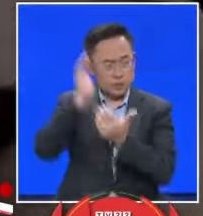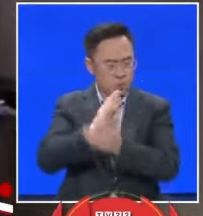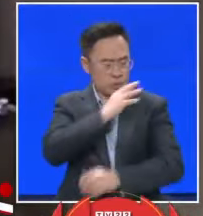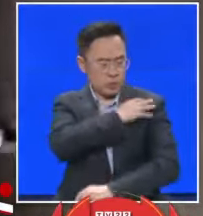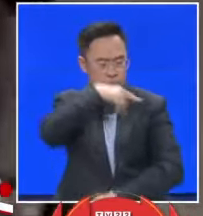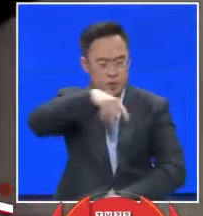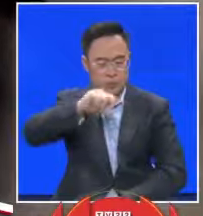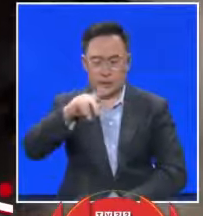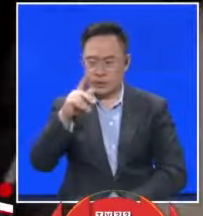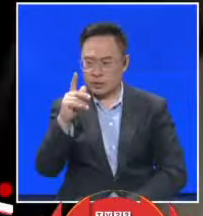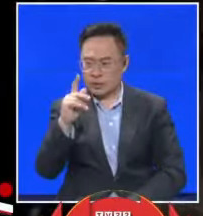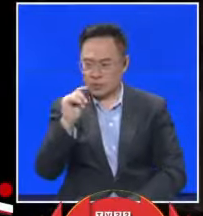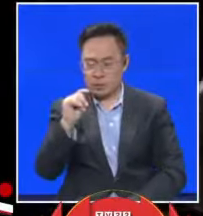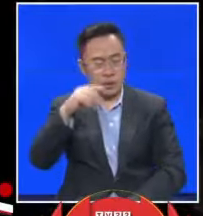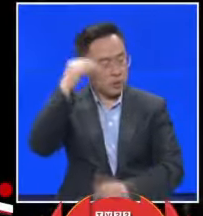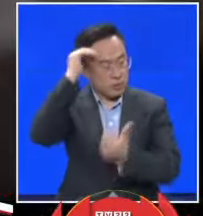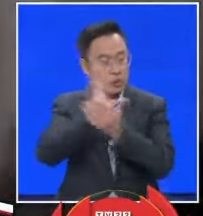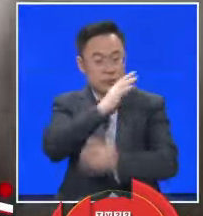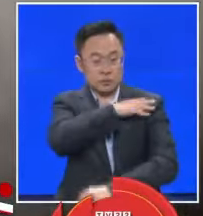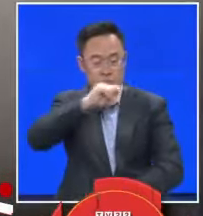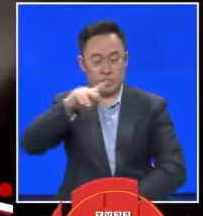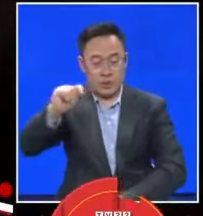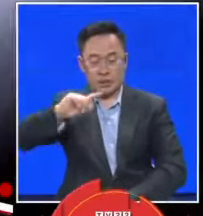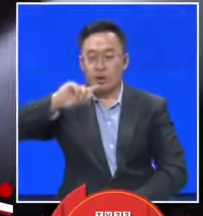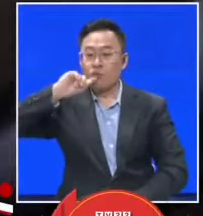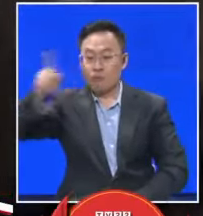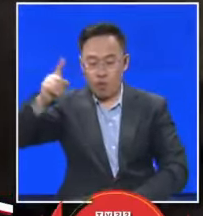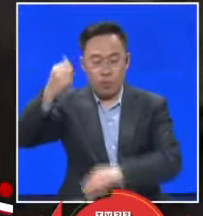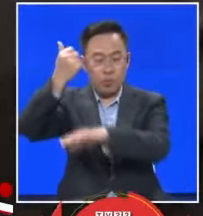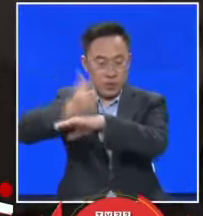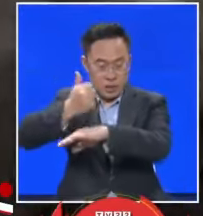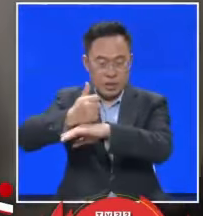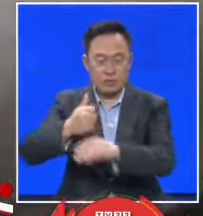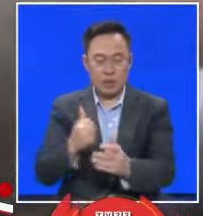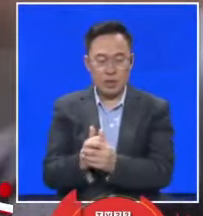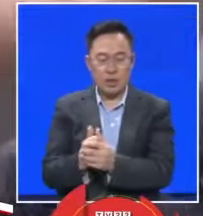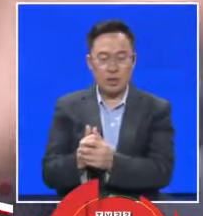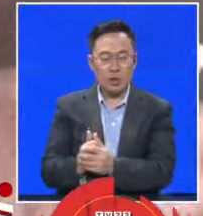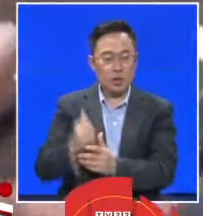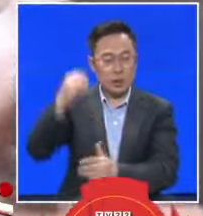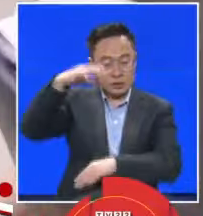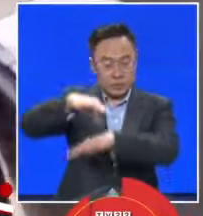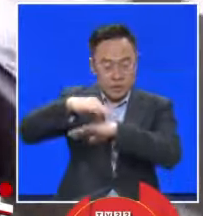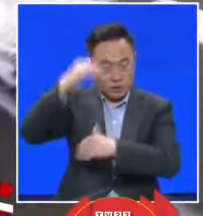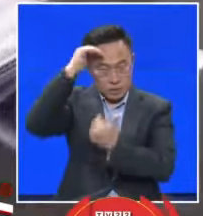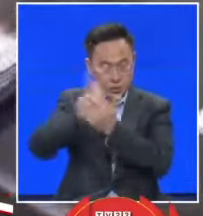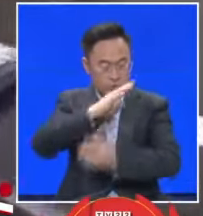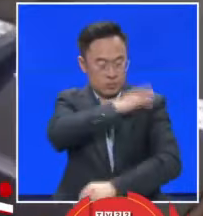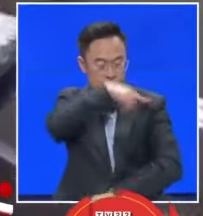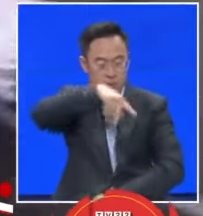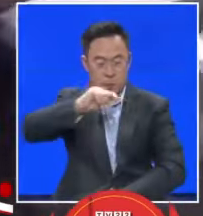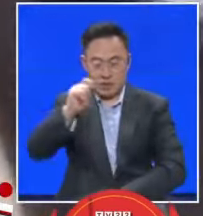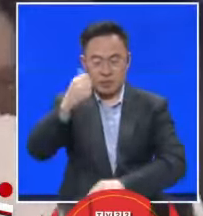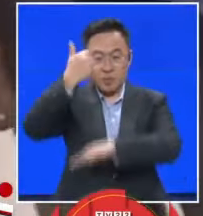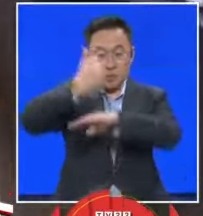นายเนี้ยมีพฤติการก็คือบังคับข่มขู่ผู้ใต้บังคับบัญชาให้ไปเรียกรับผลประโยชน์กับประชาชนไปหาเงินมาให้ว่า